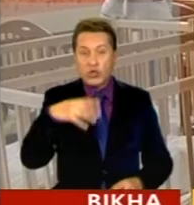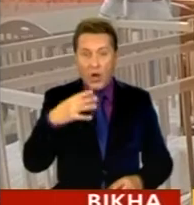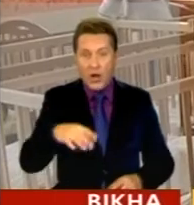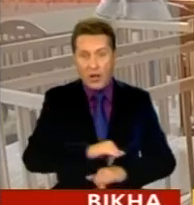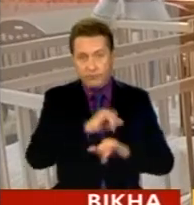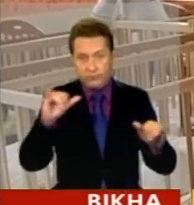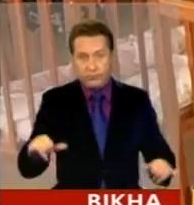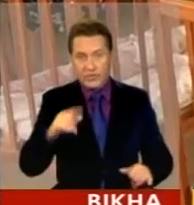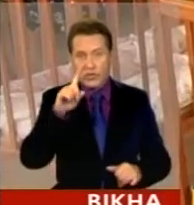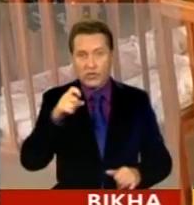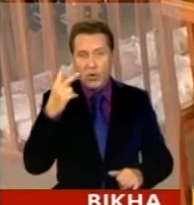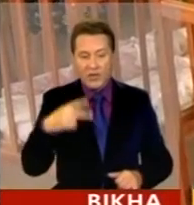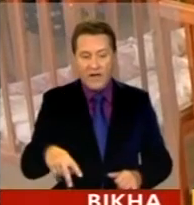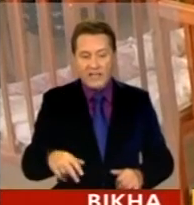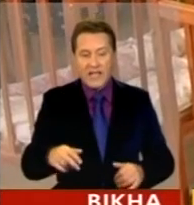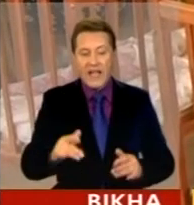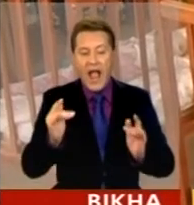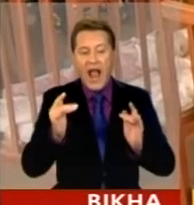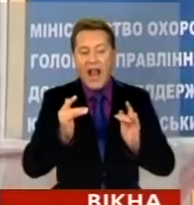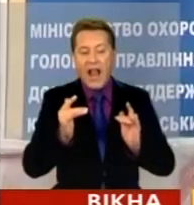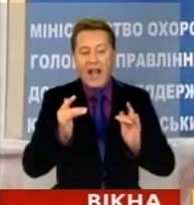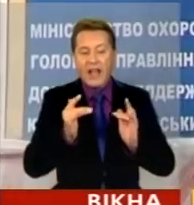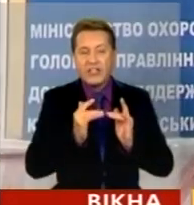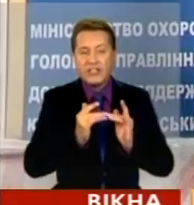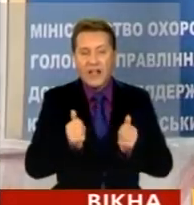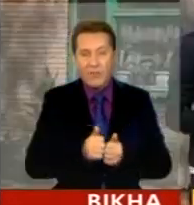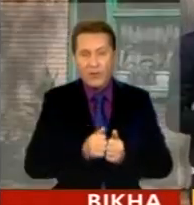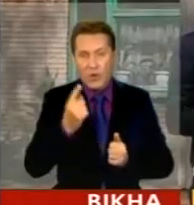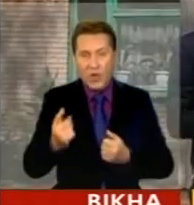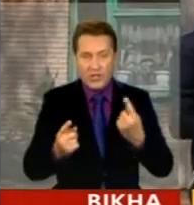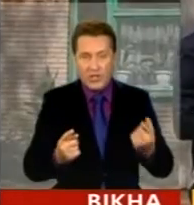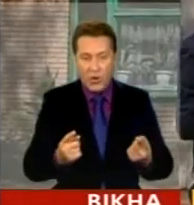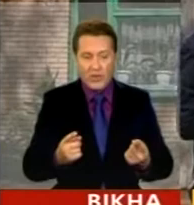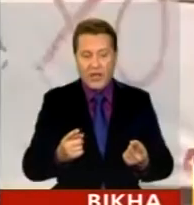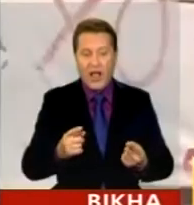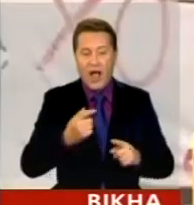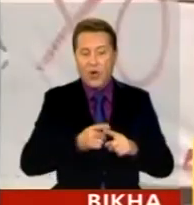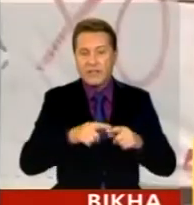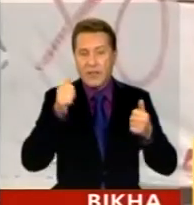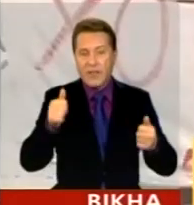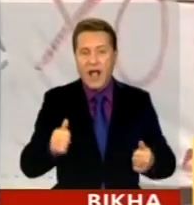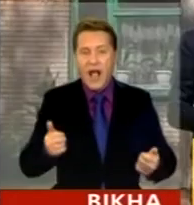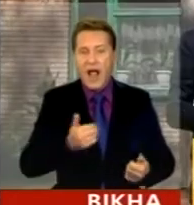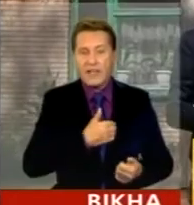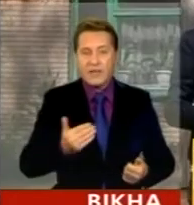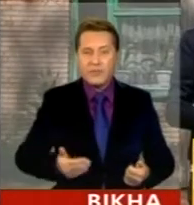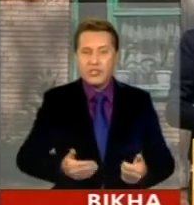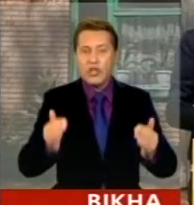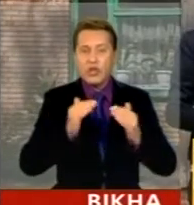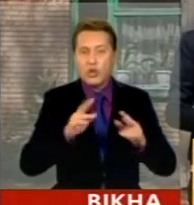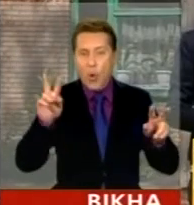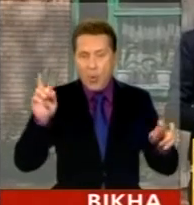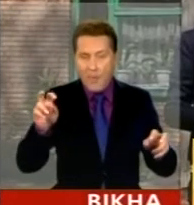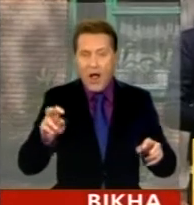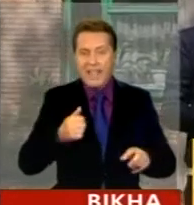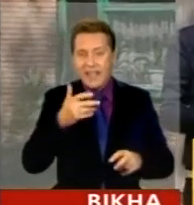120. Їх ліжечка стоять впритул одне до одного. У будинку дитини Антошка висить ось цей плакат «Хотім жити дома». Він кількамісячної